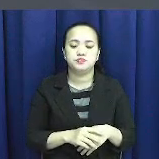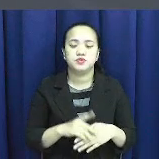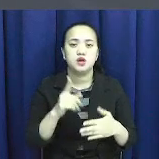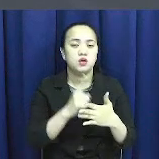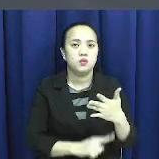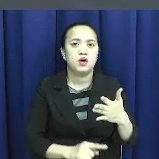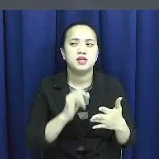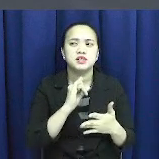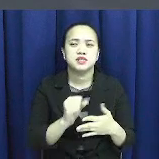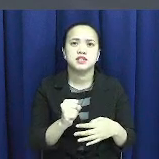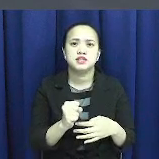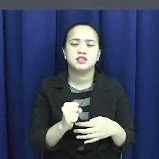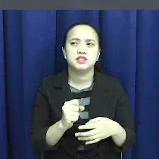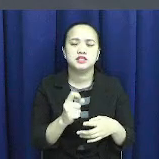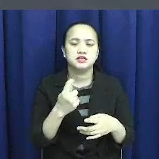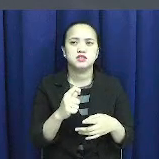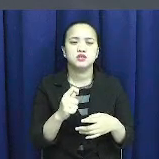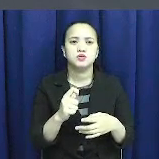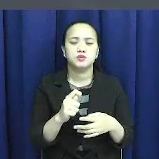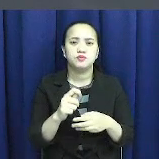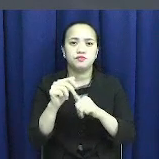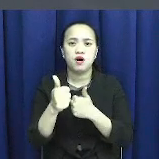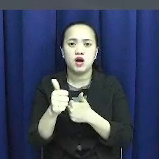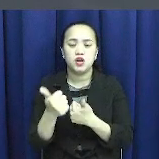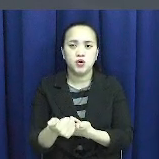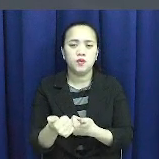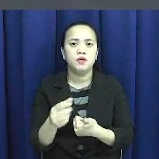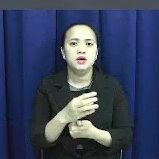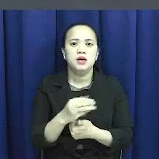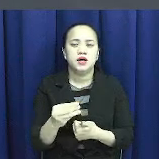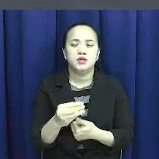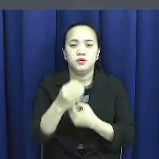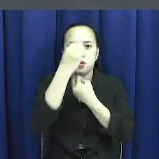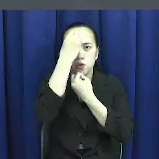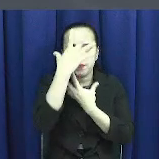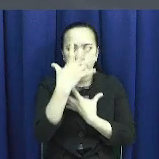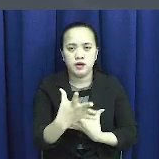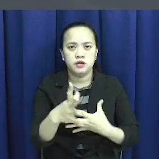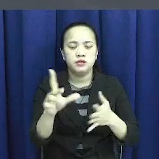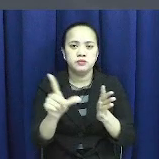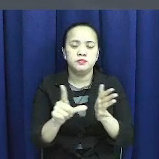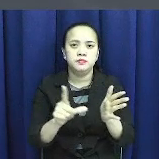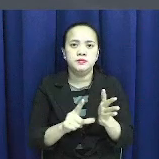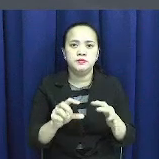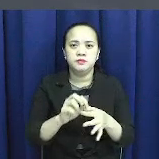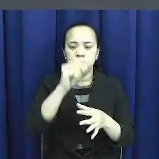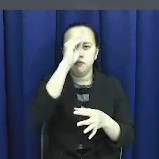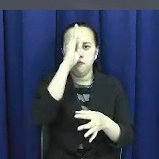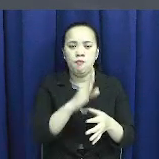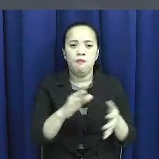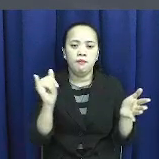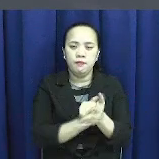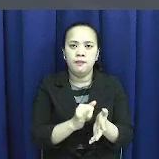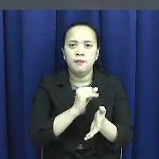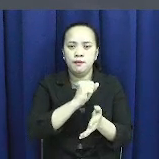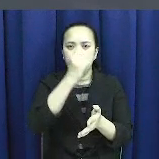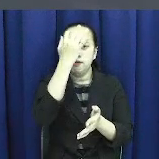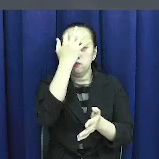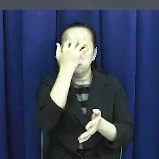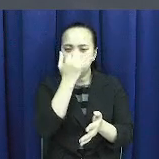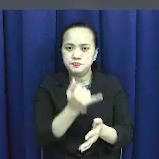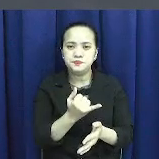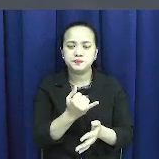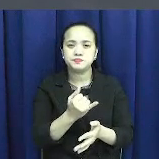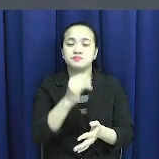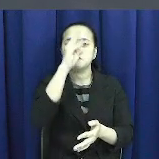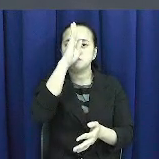nararapat, kung paano susundin yung batas ng Panginoon. Kaya nagalit sa kanila ang Panginoon. And so,